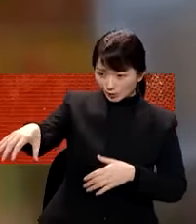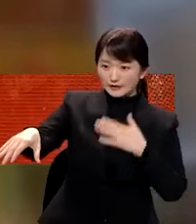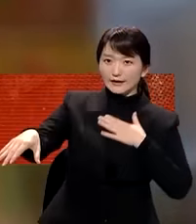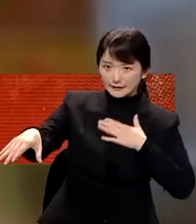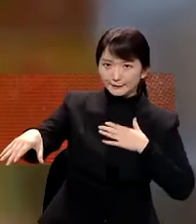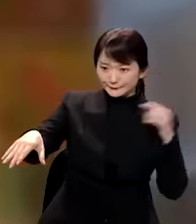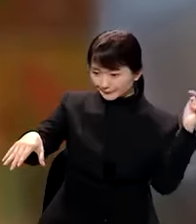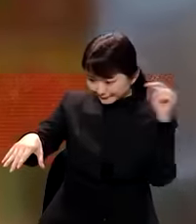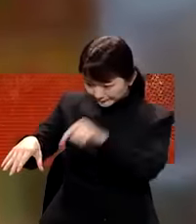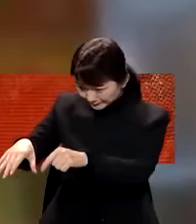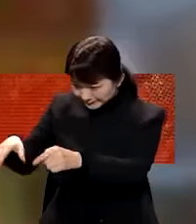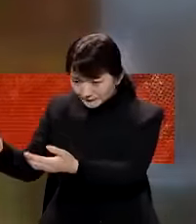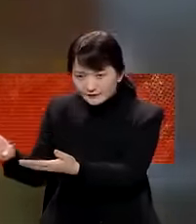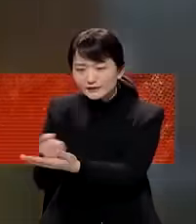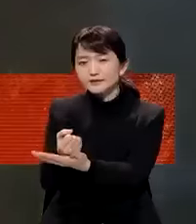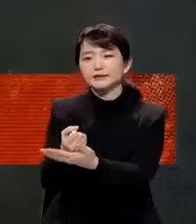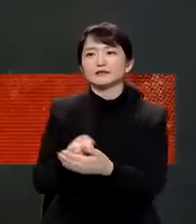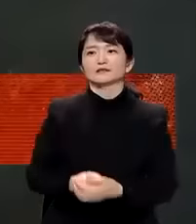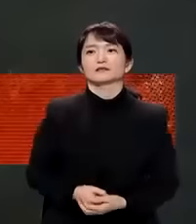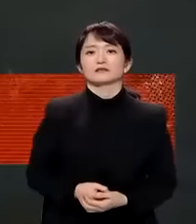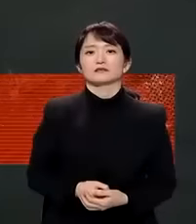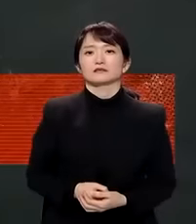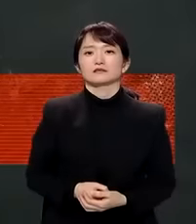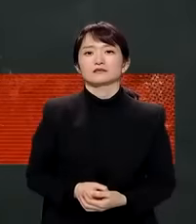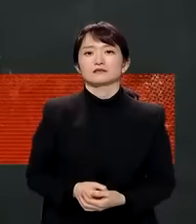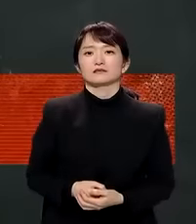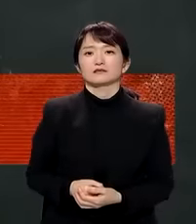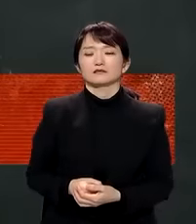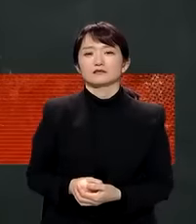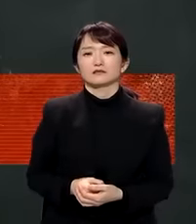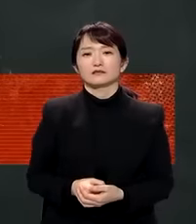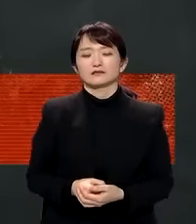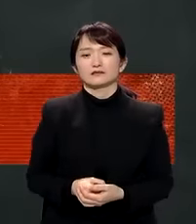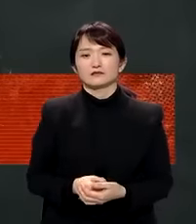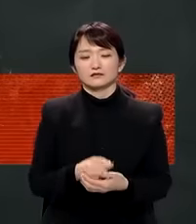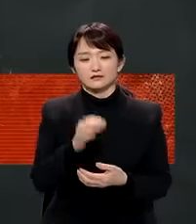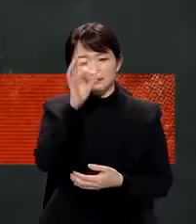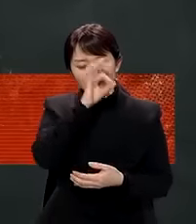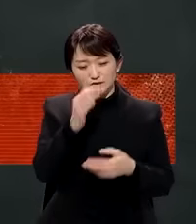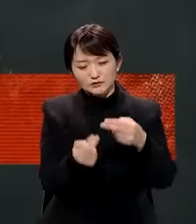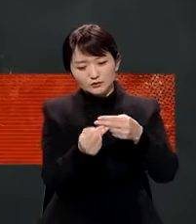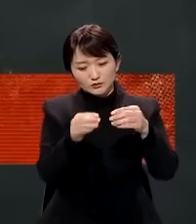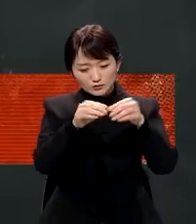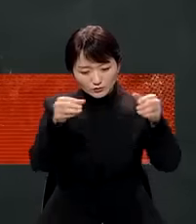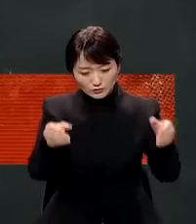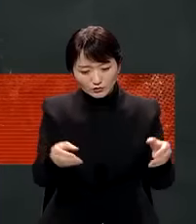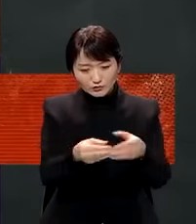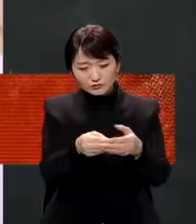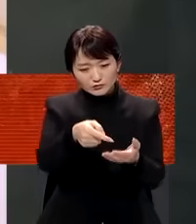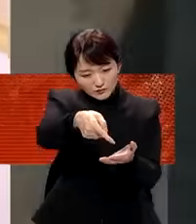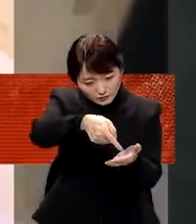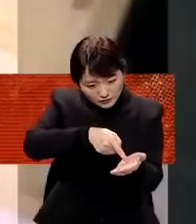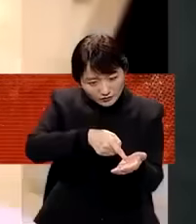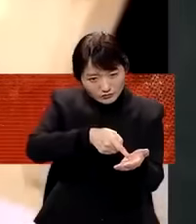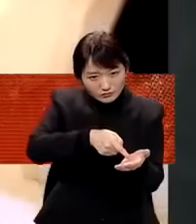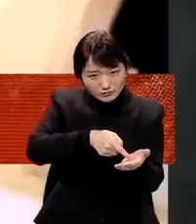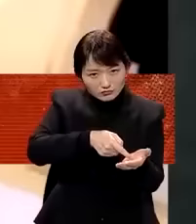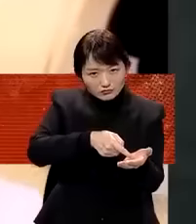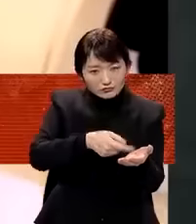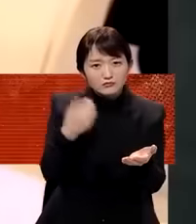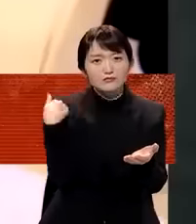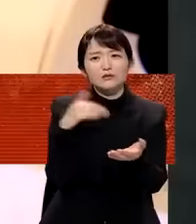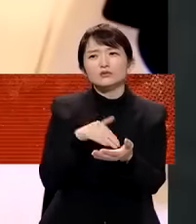갔다는 얘기고 그리고 배가은 돼지는 왜 다시 갔다 합니까 뭐 돈 채워 놓고 다음에 나 더 가져가게 하라는 건가요 진짜